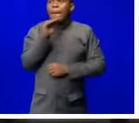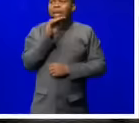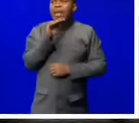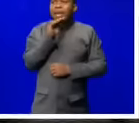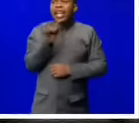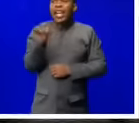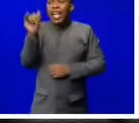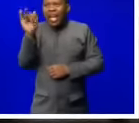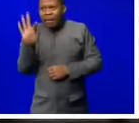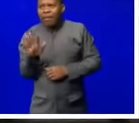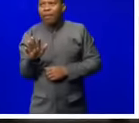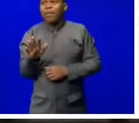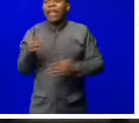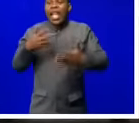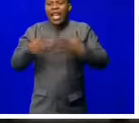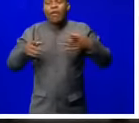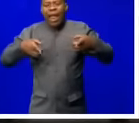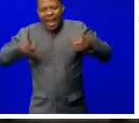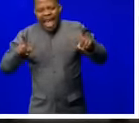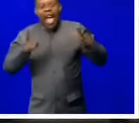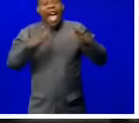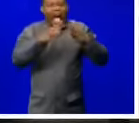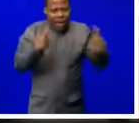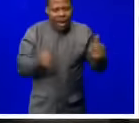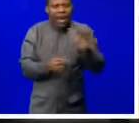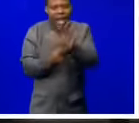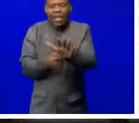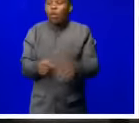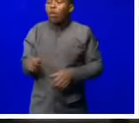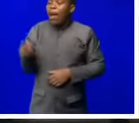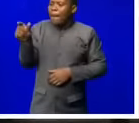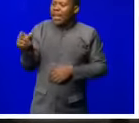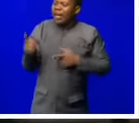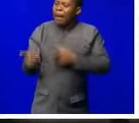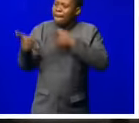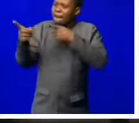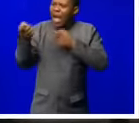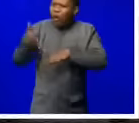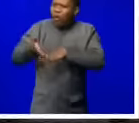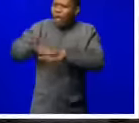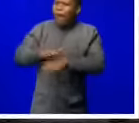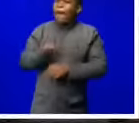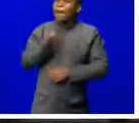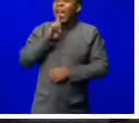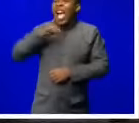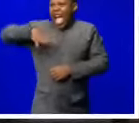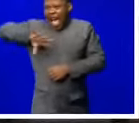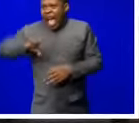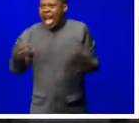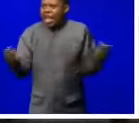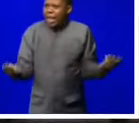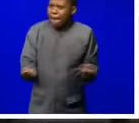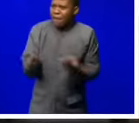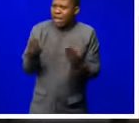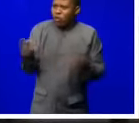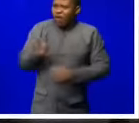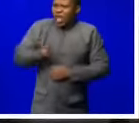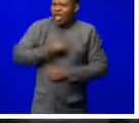Akusukuthi nakwendeke ingodi lenjengale bese kuba khona abantu labatadinika sigaba